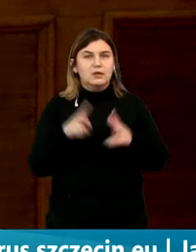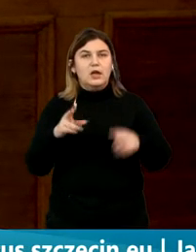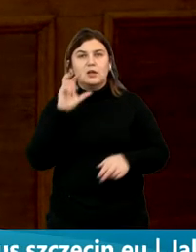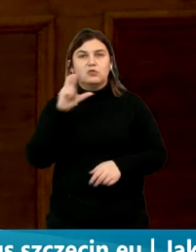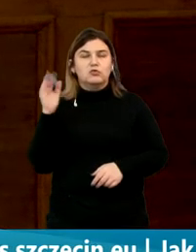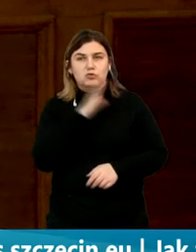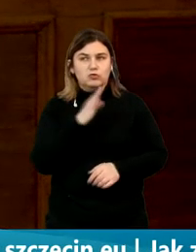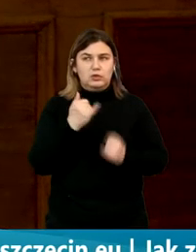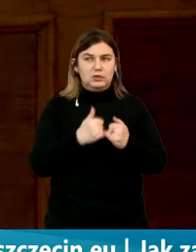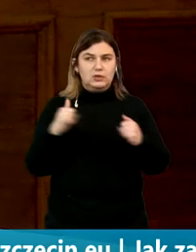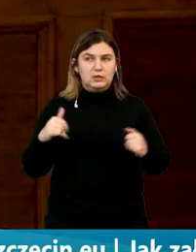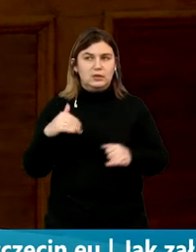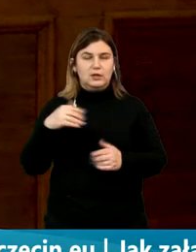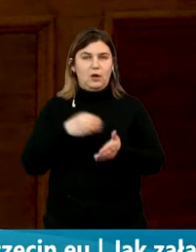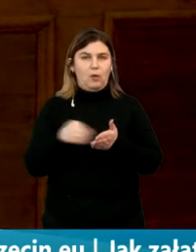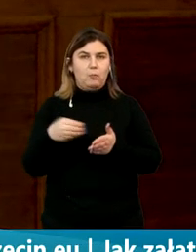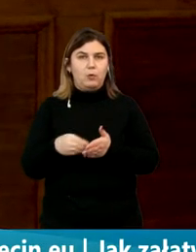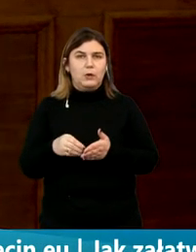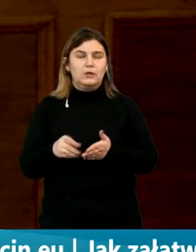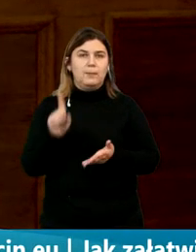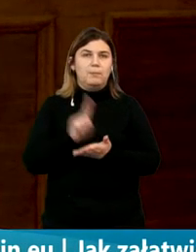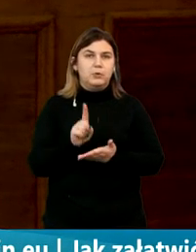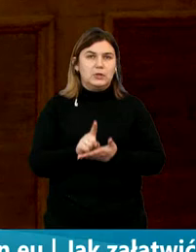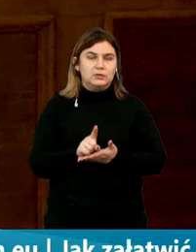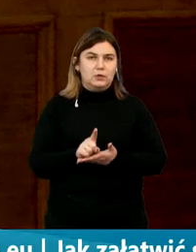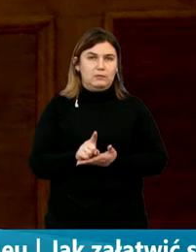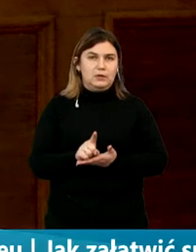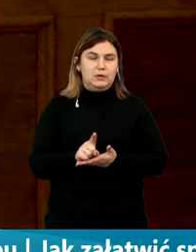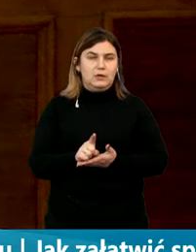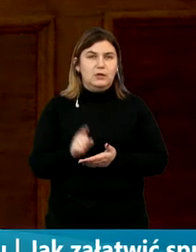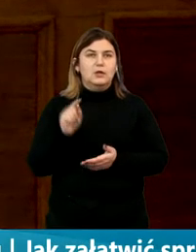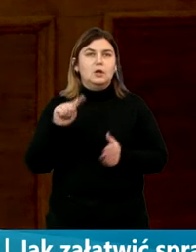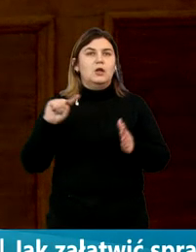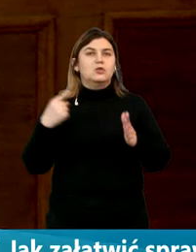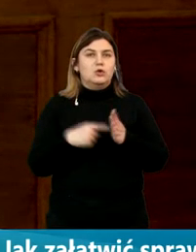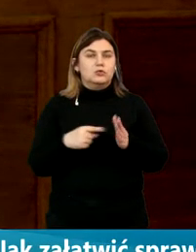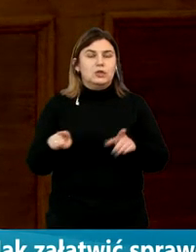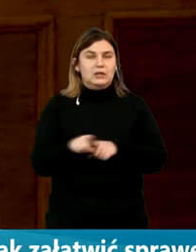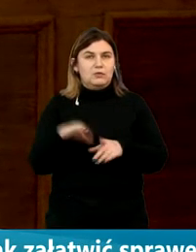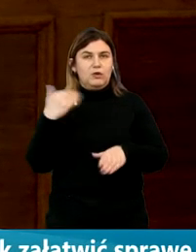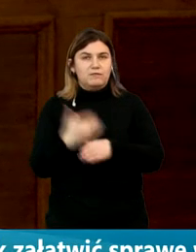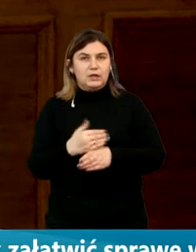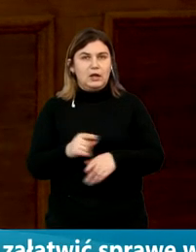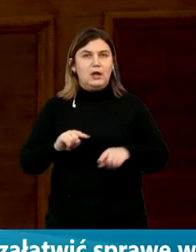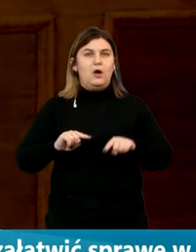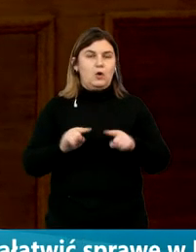i innych opłat, także opłat podatkowych, więc dotyczy to tak przedsiębiorców, jak i